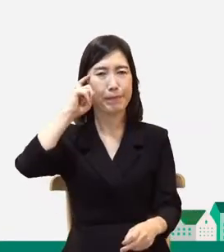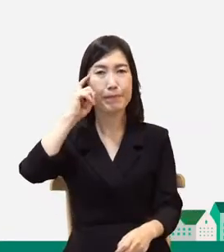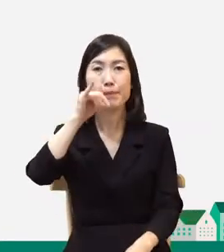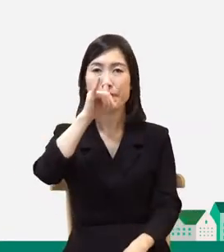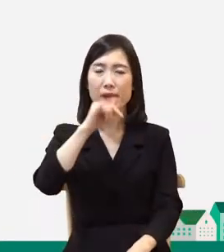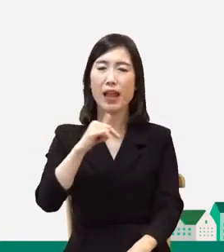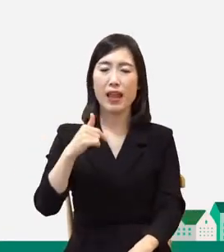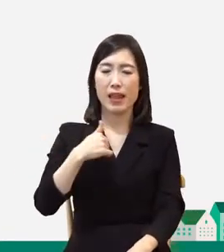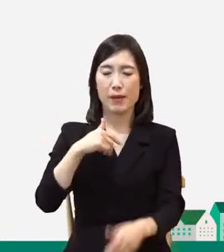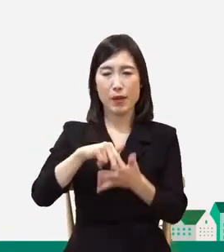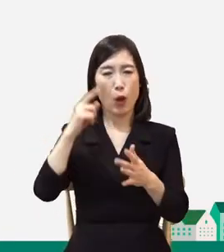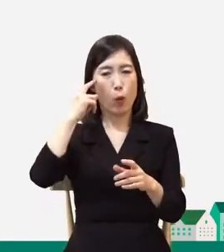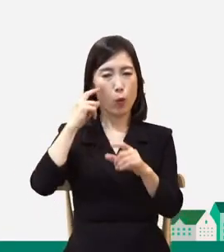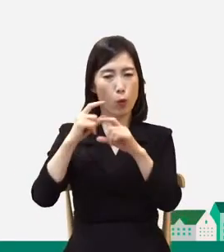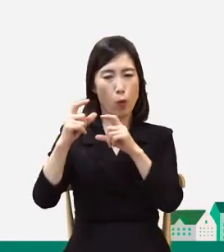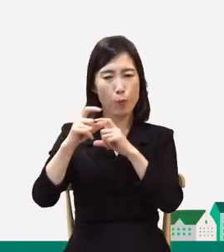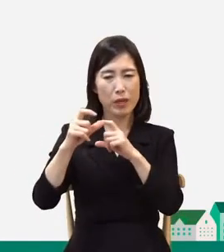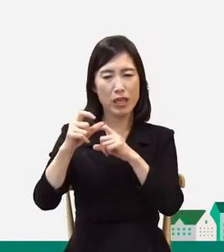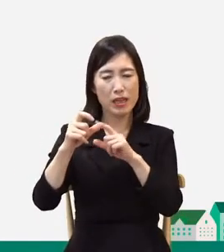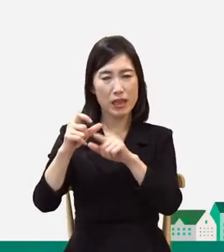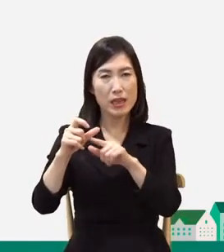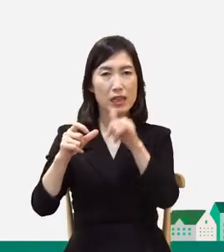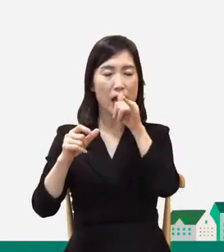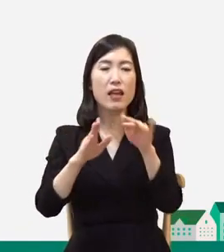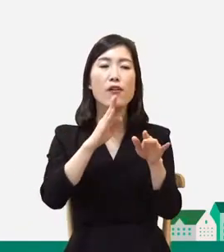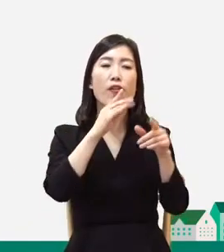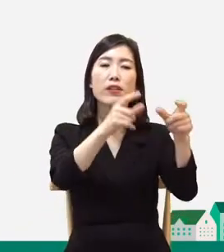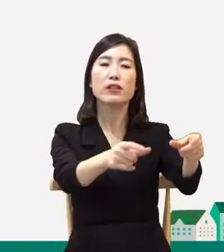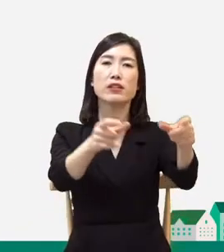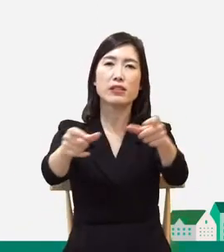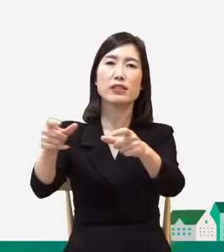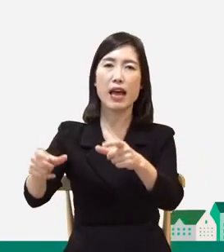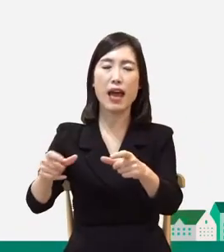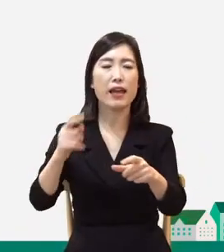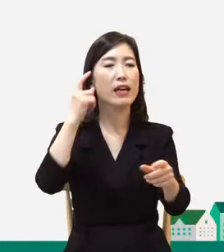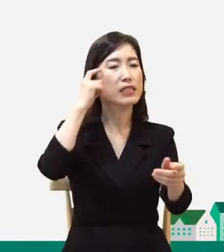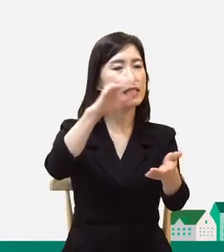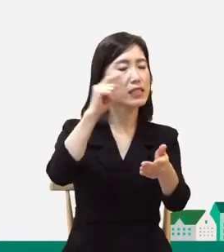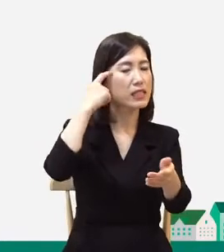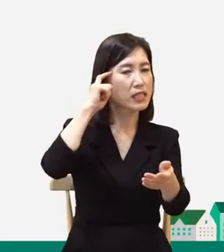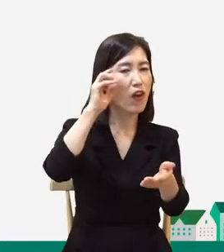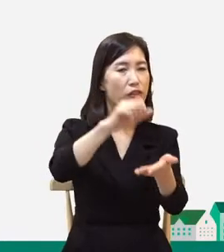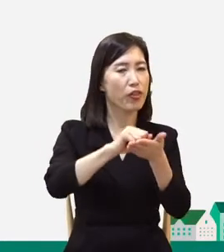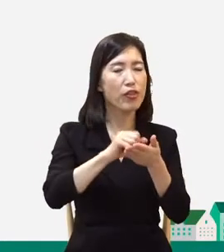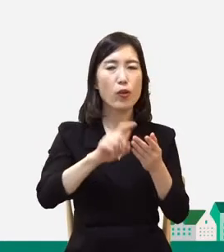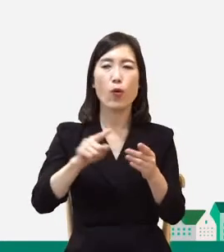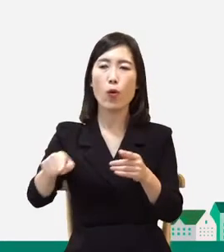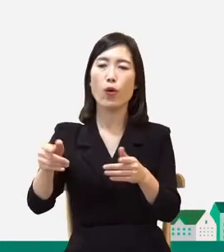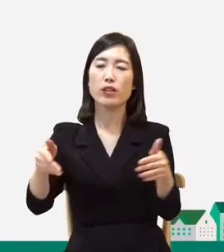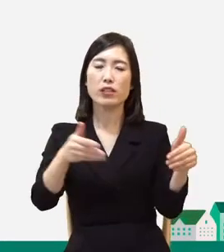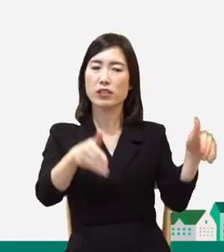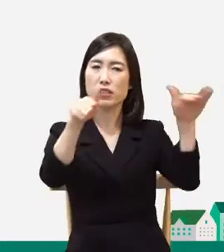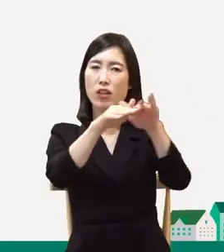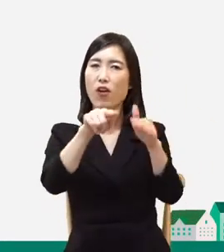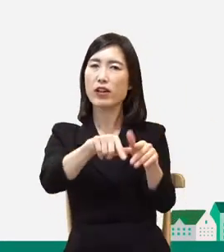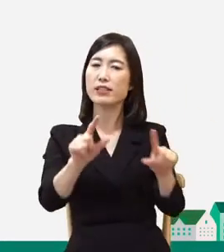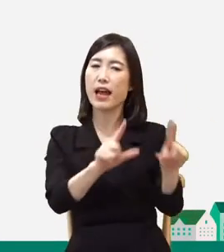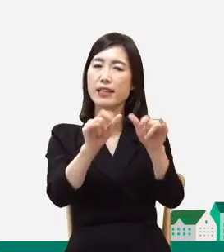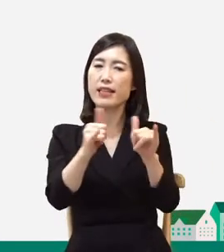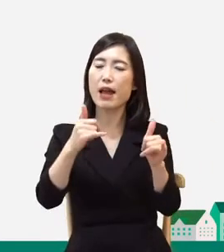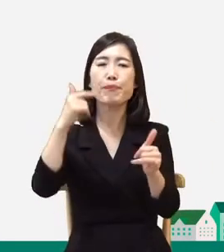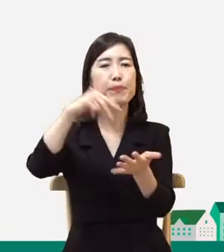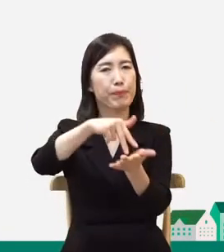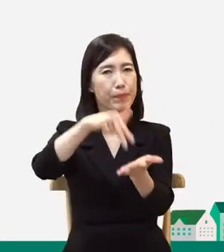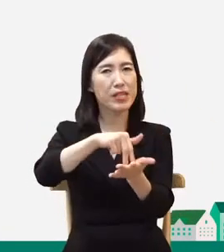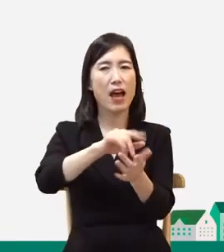그런 고민들을 현장에 녹여 다음 넘겨주세요. 입주민 한 분 한 분의 관계망들이 확장될